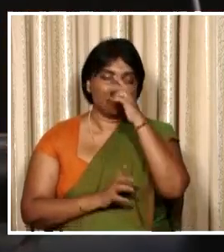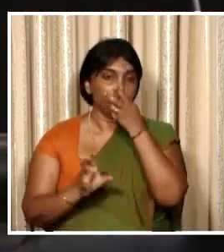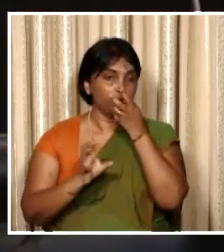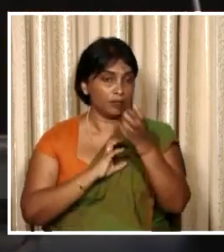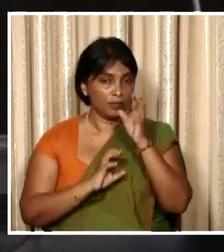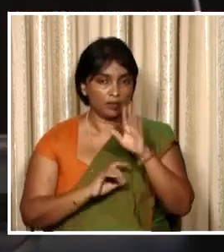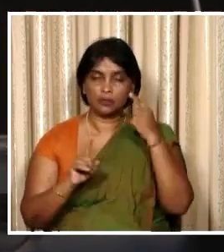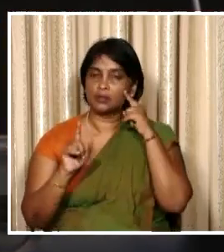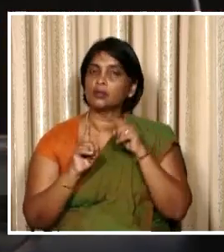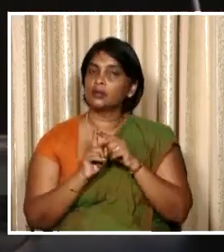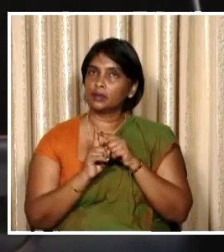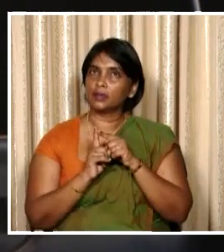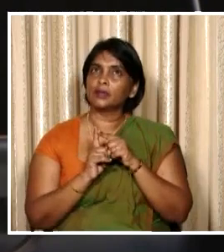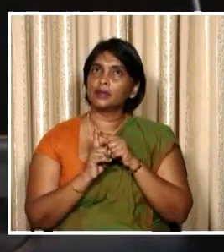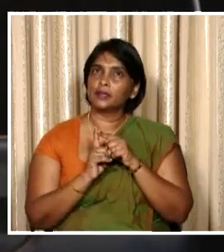ප්‍රහාරය සම්බන්ධව